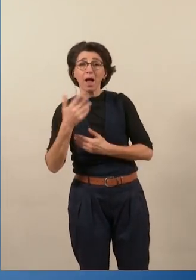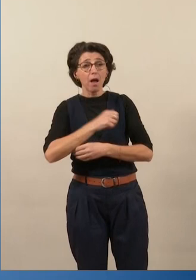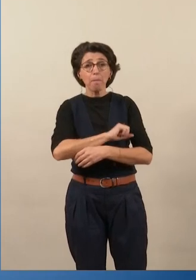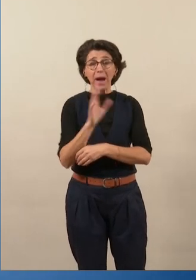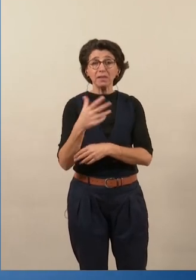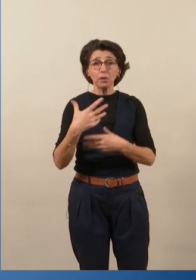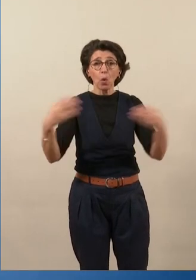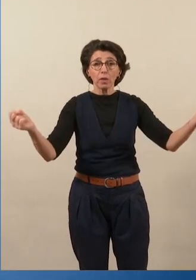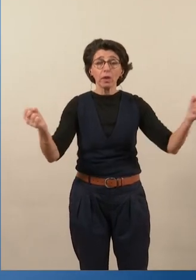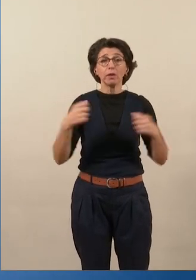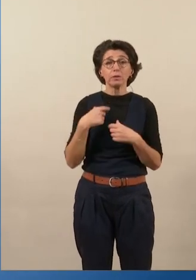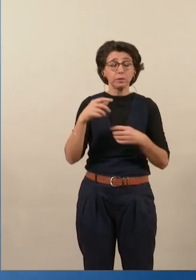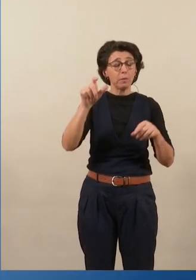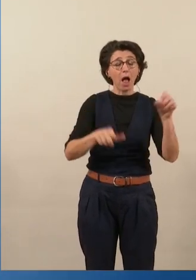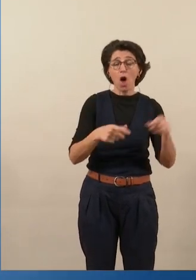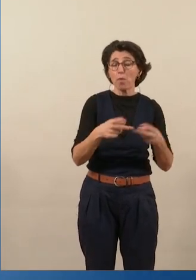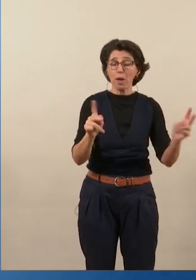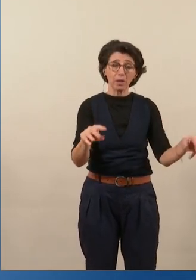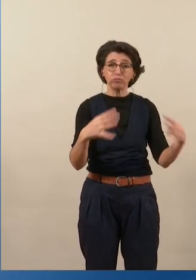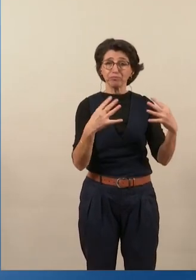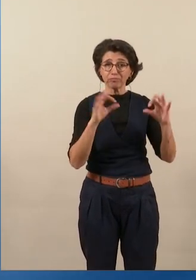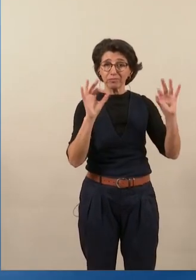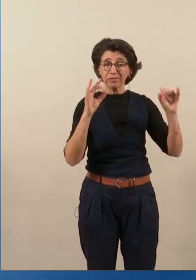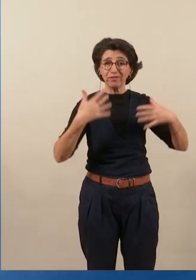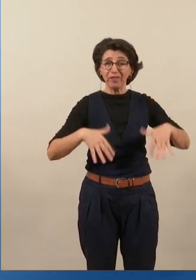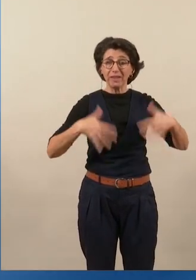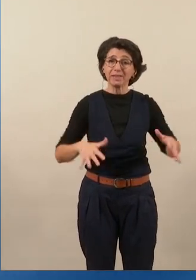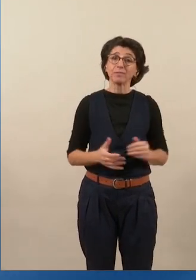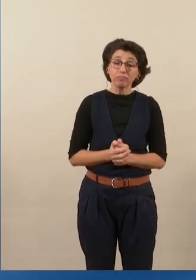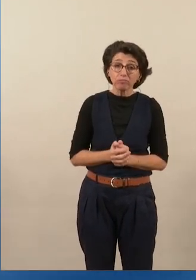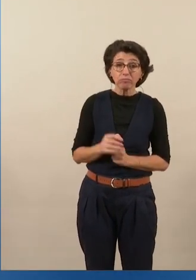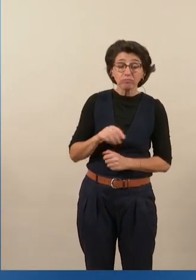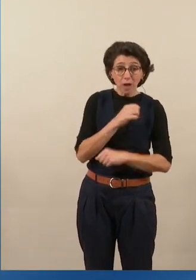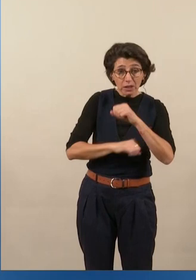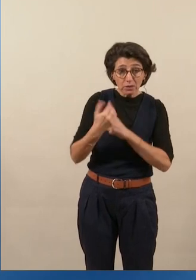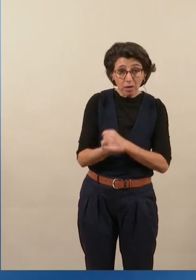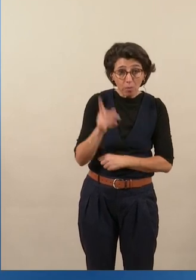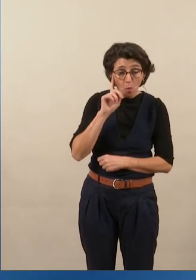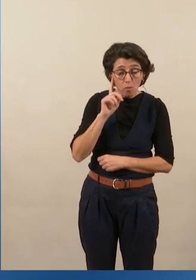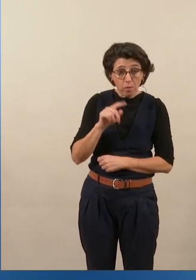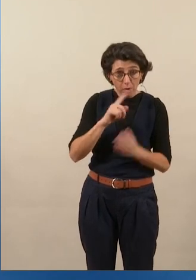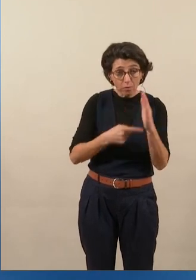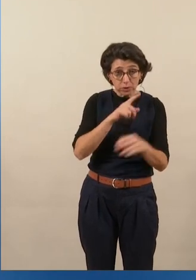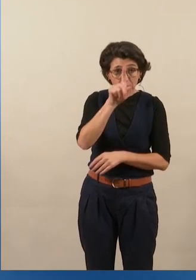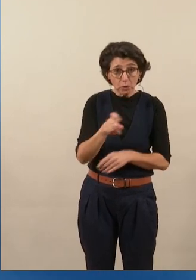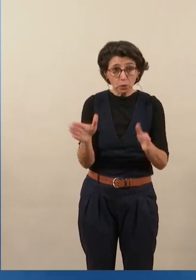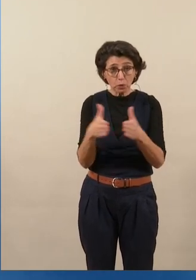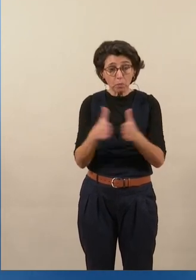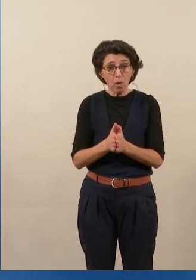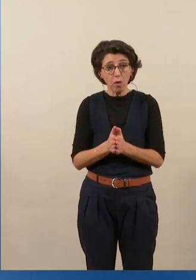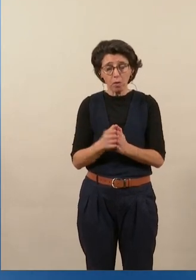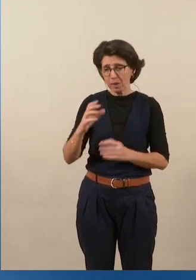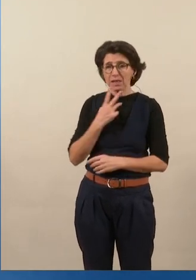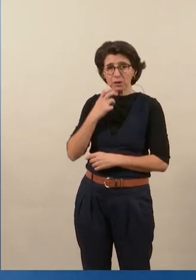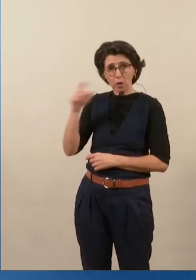n'est plus présent moi je voulais vraiment vous réinterroger sur cette organisation là pour la simple et bonne raison qu'à partir du moment où vous légitimez que des